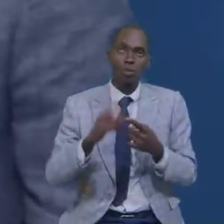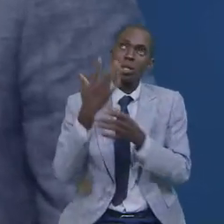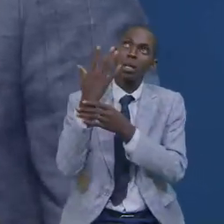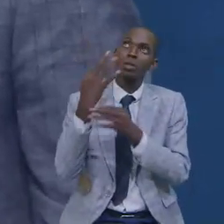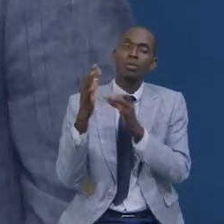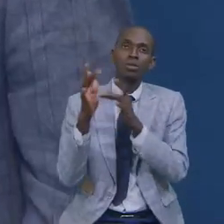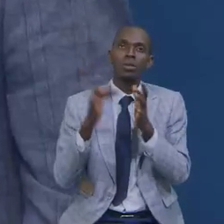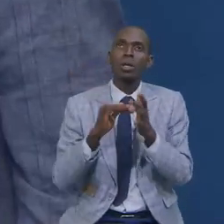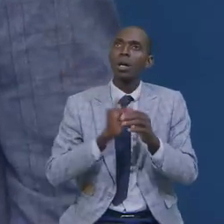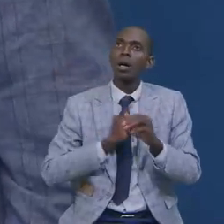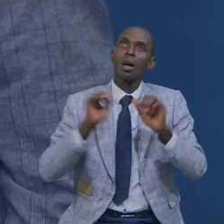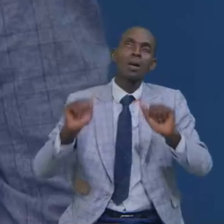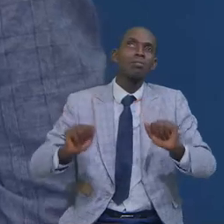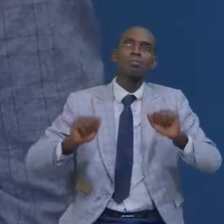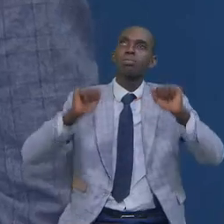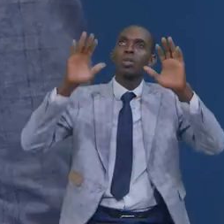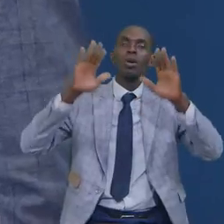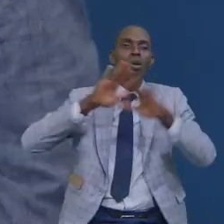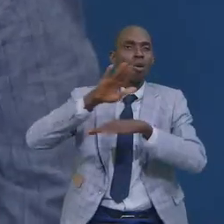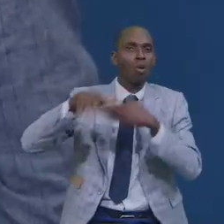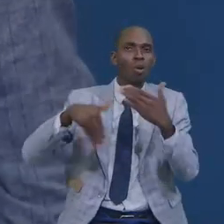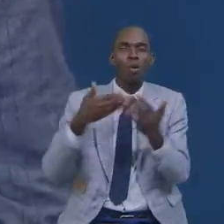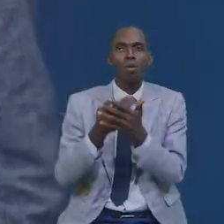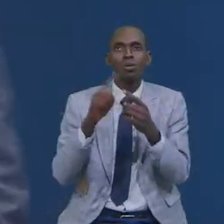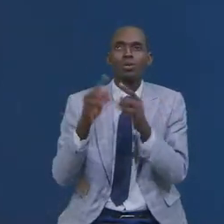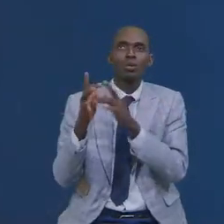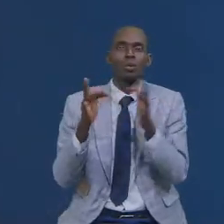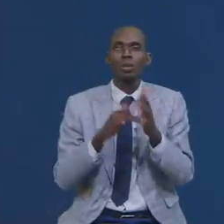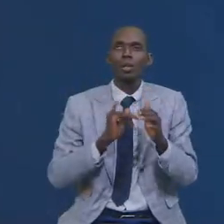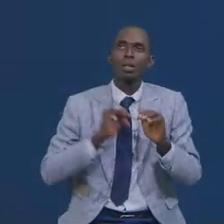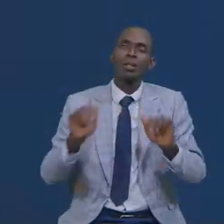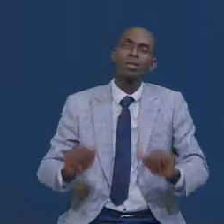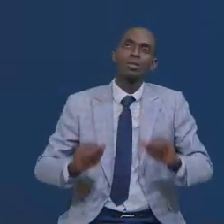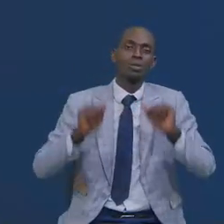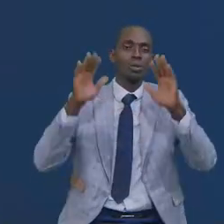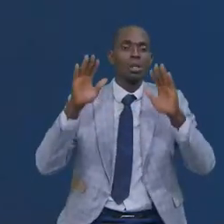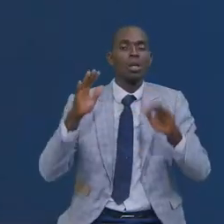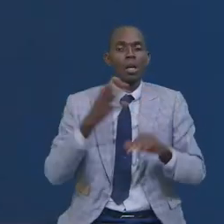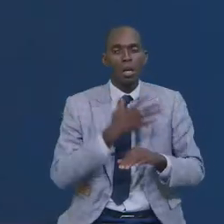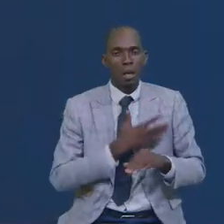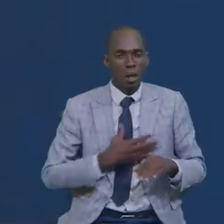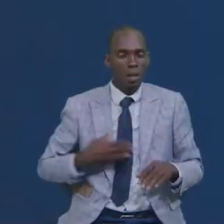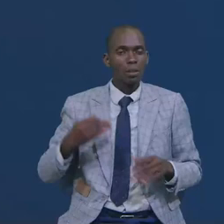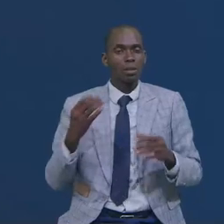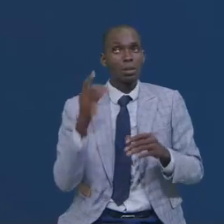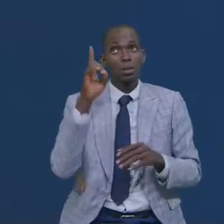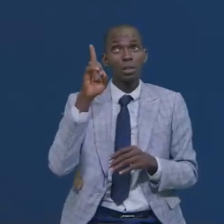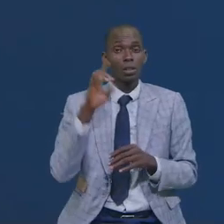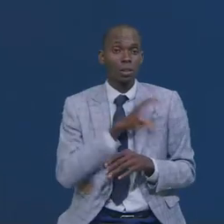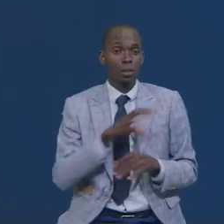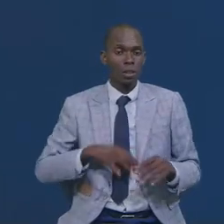mains de Jésus je m'abandonne tout à Jésus j'abandonne et il